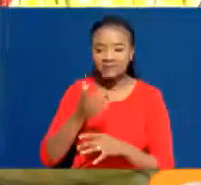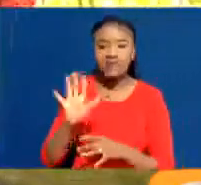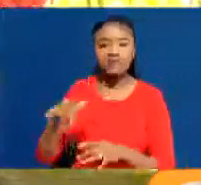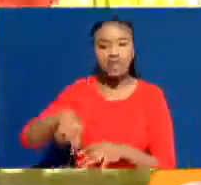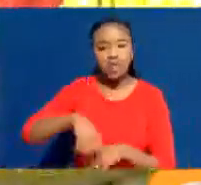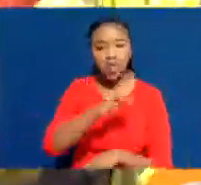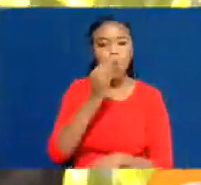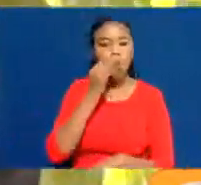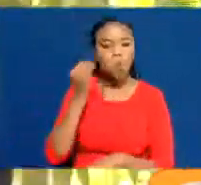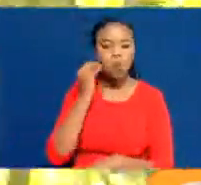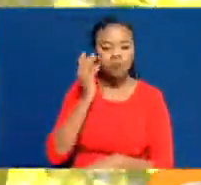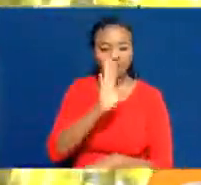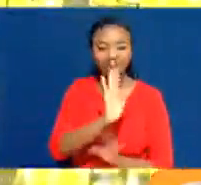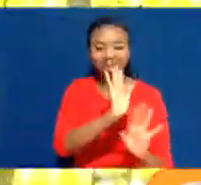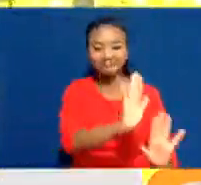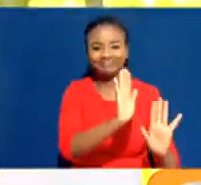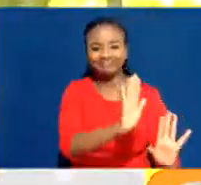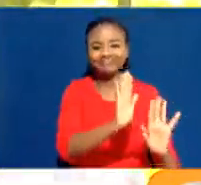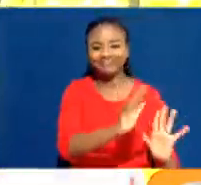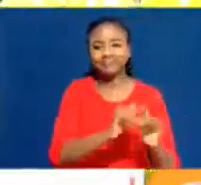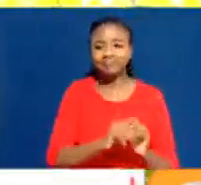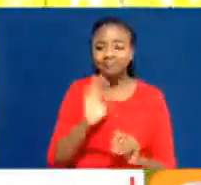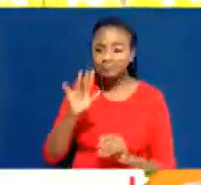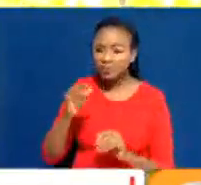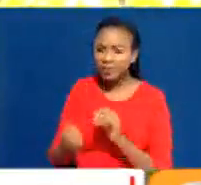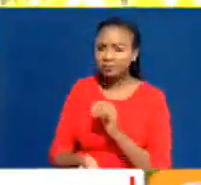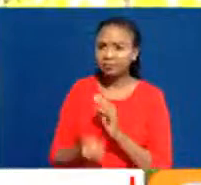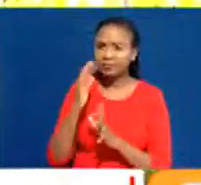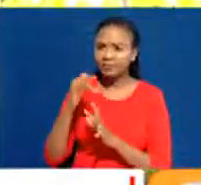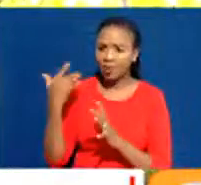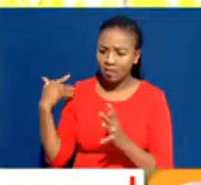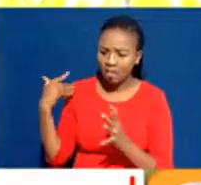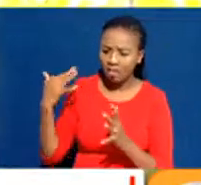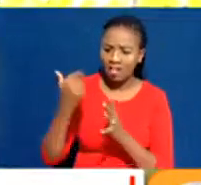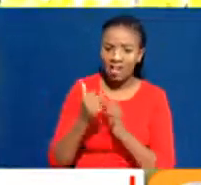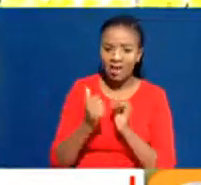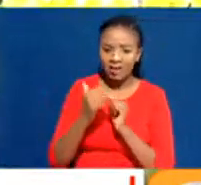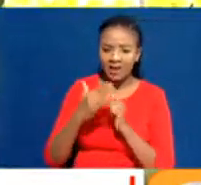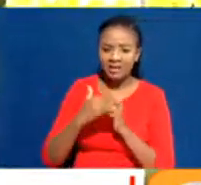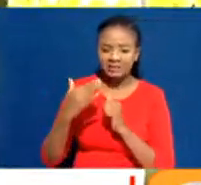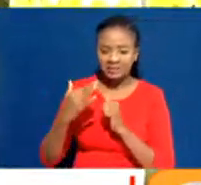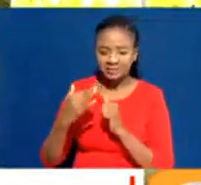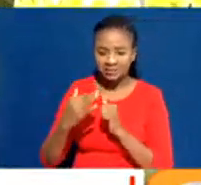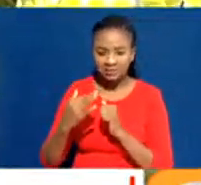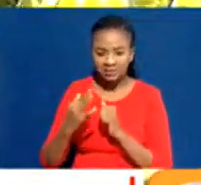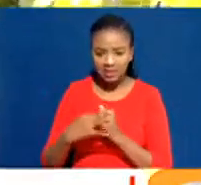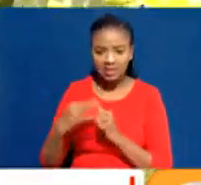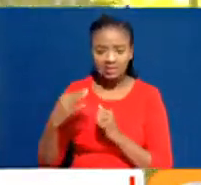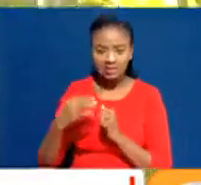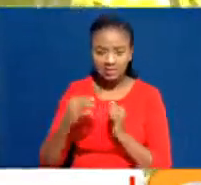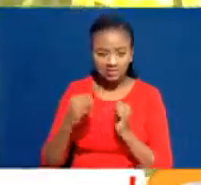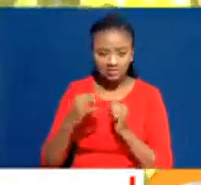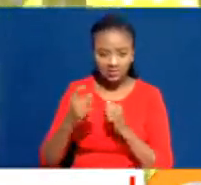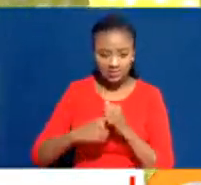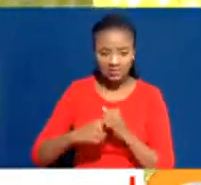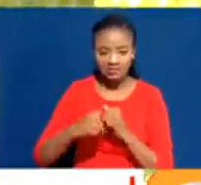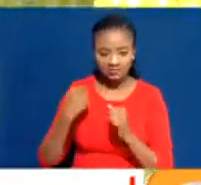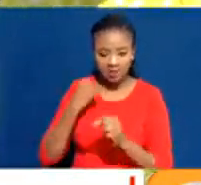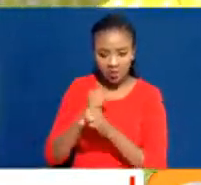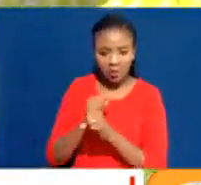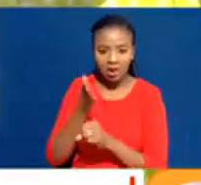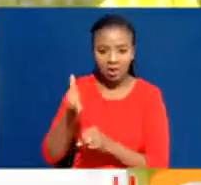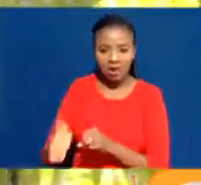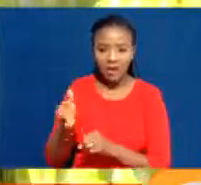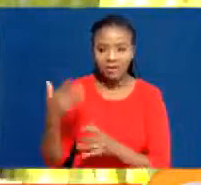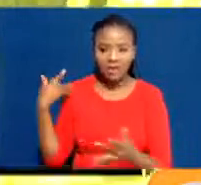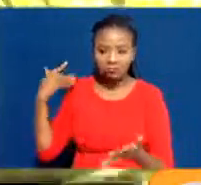Issued some things 1996 after now ndo nafanya kazi college, na hadi wa leo ile lalamishi